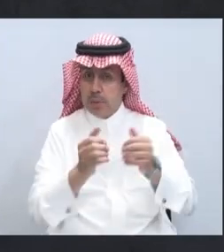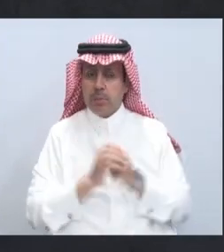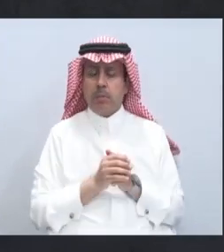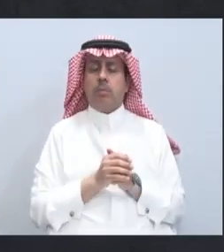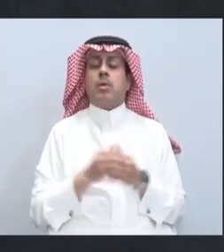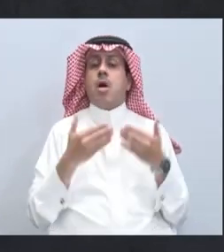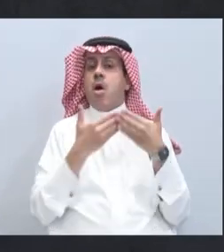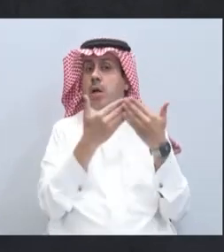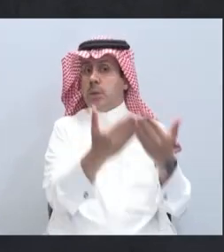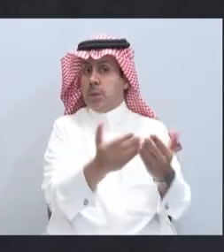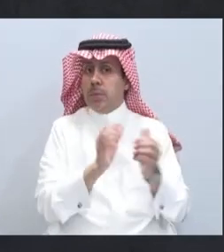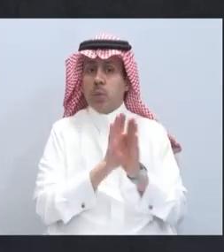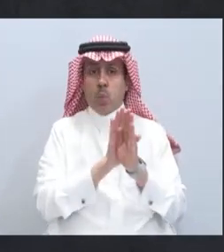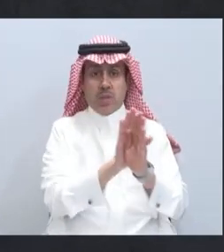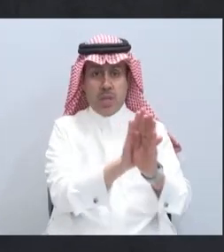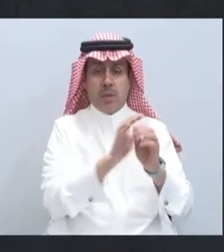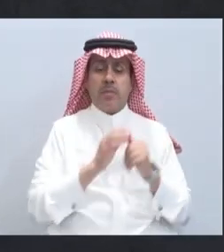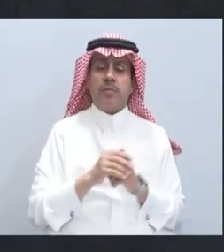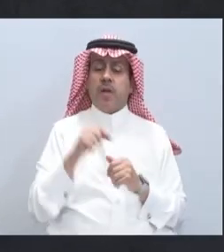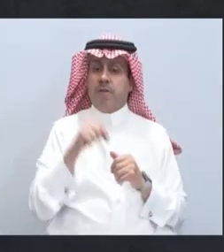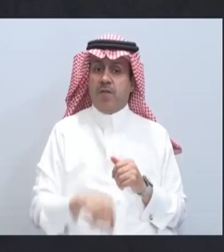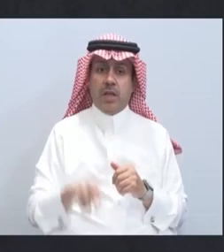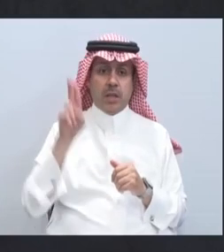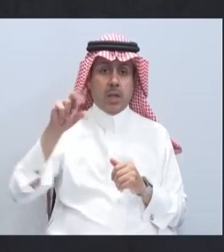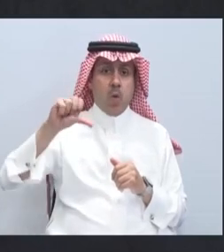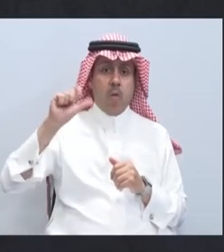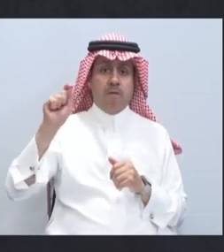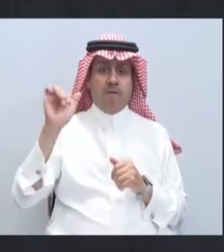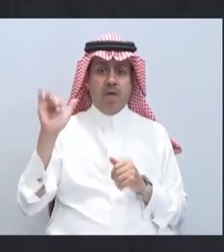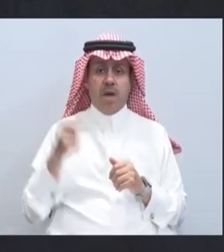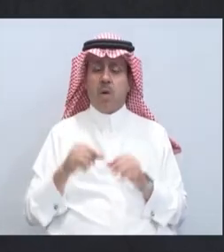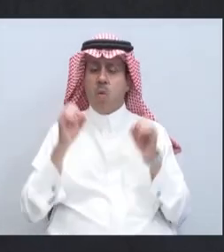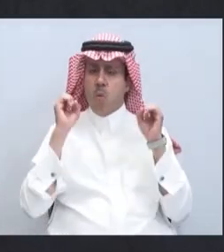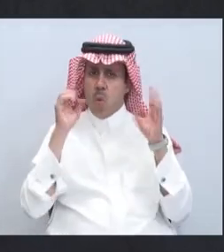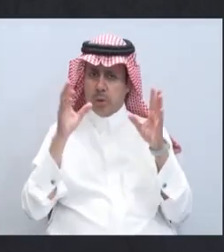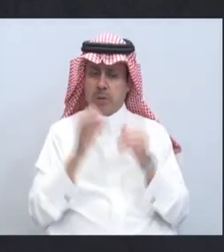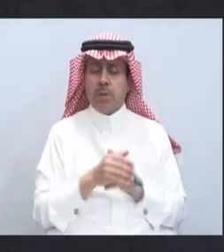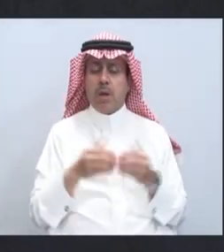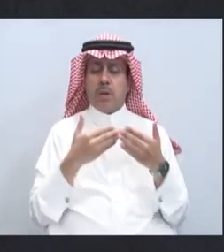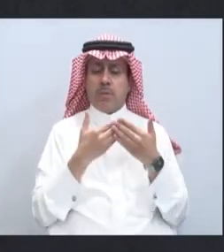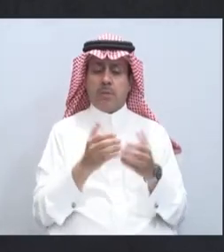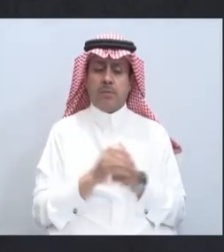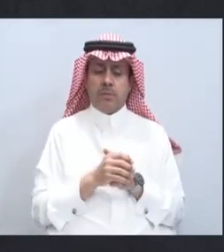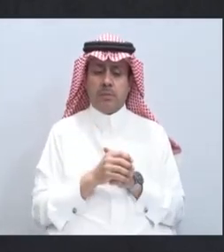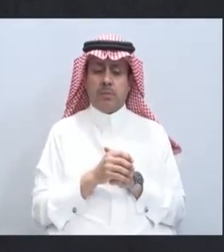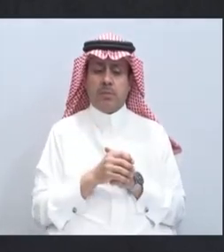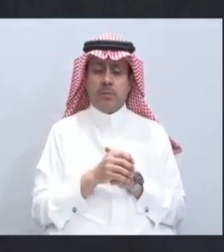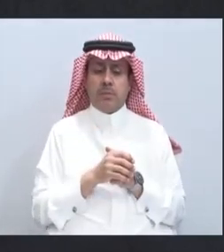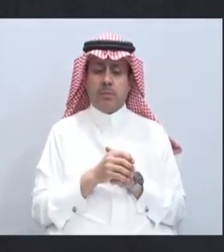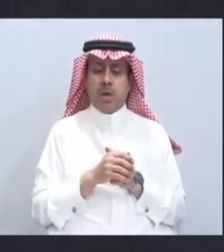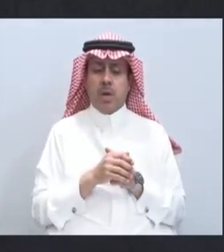الخدمات وساعدت لنا في توفير العديد من الخدمات ما